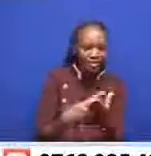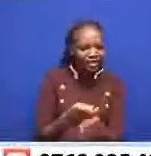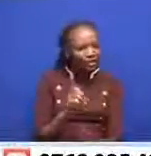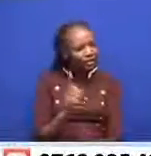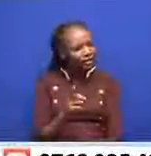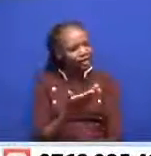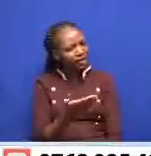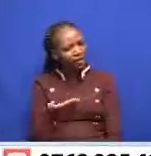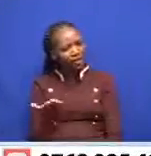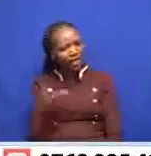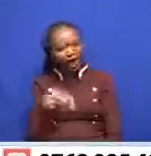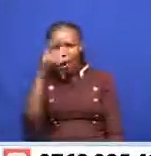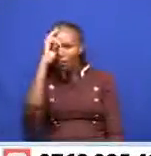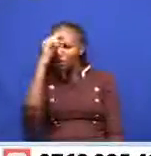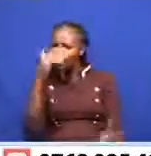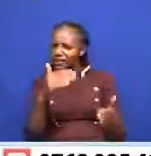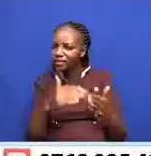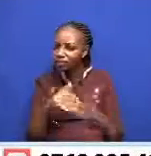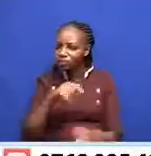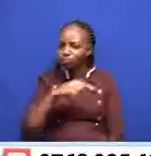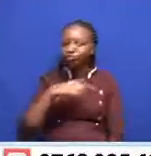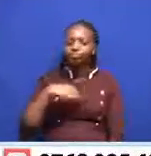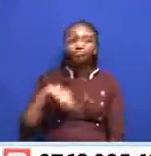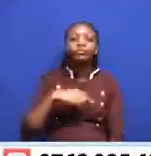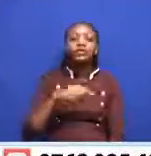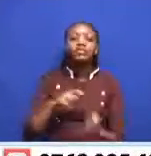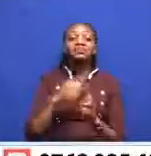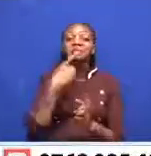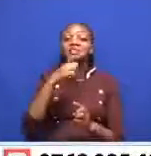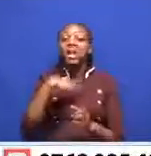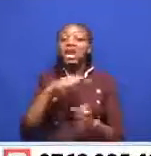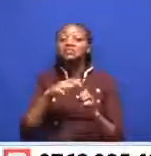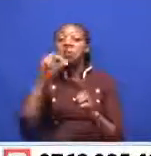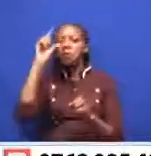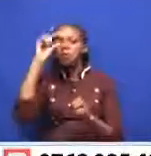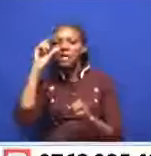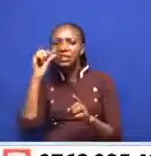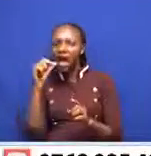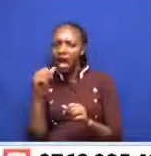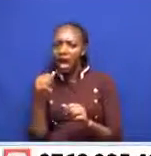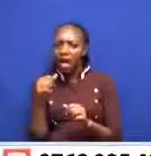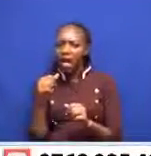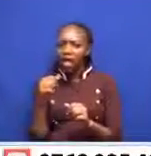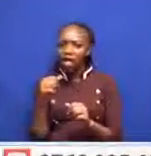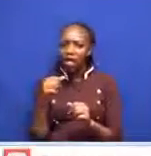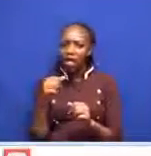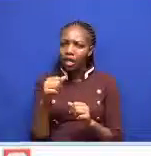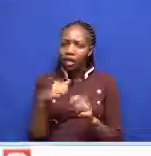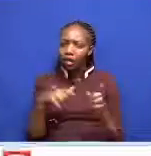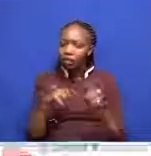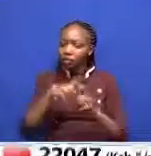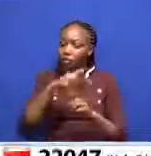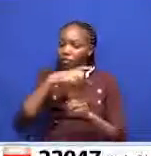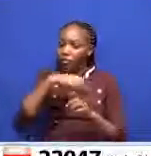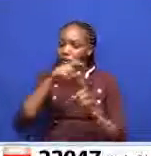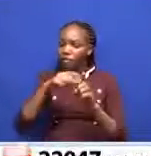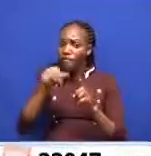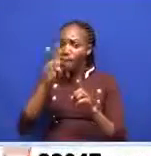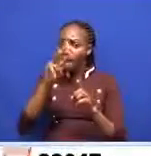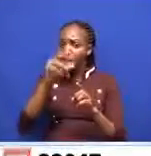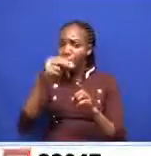Mukuyuni, polisi wakasimamisha wakatuambia tunatoka Mombasa na tumetoka